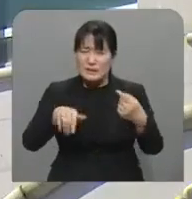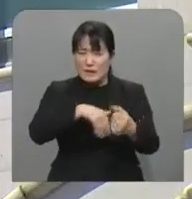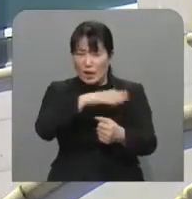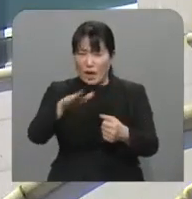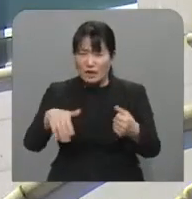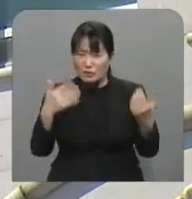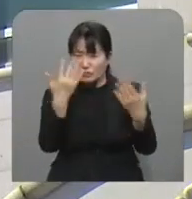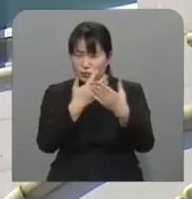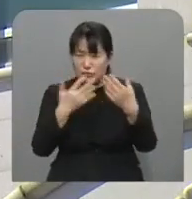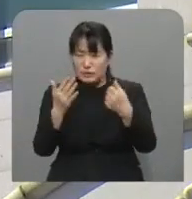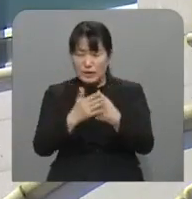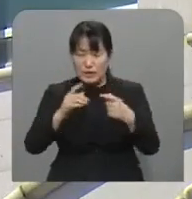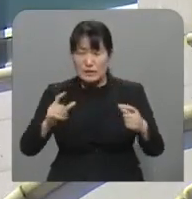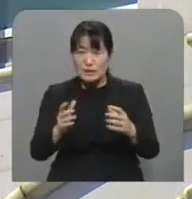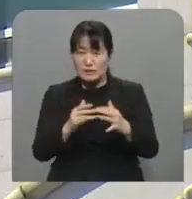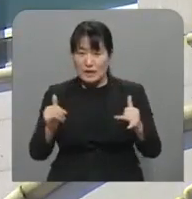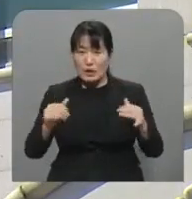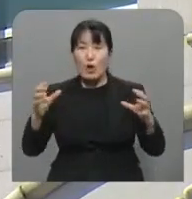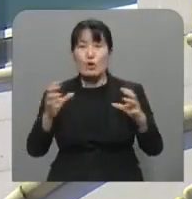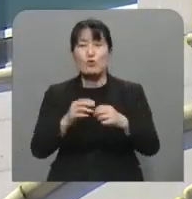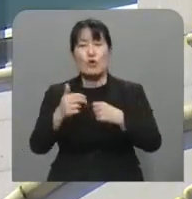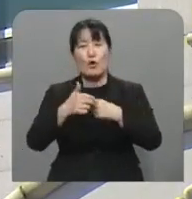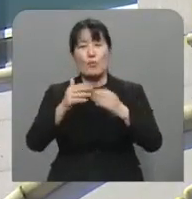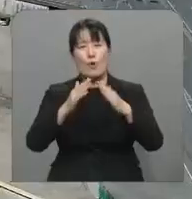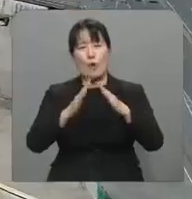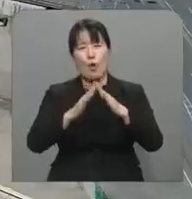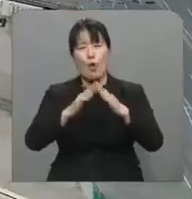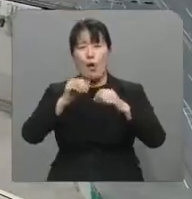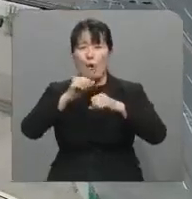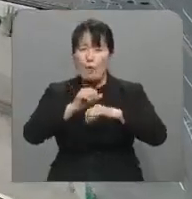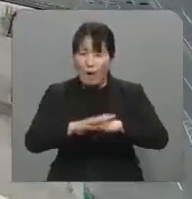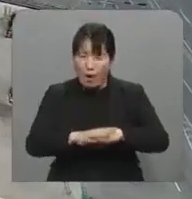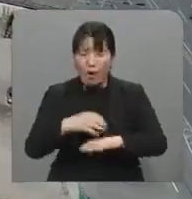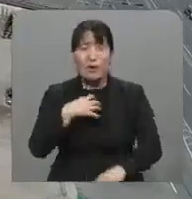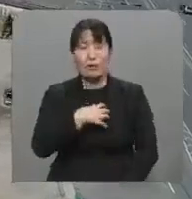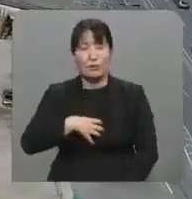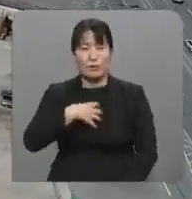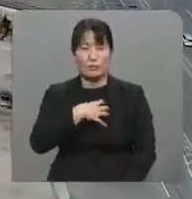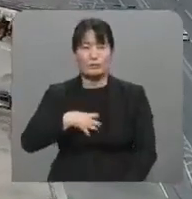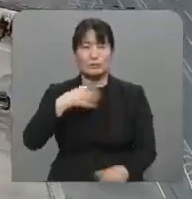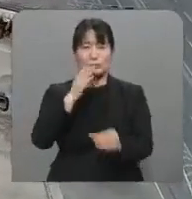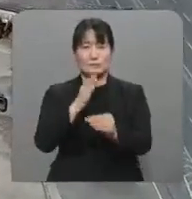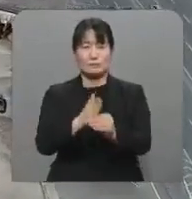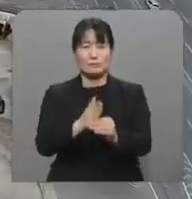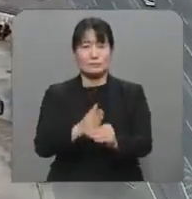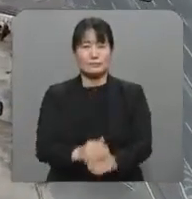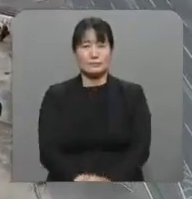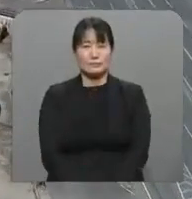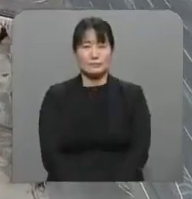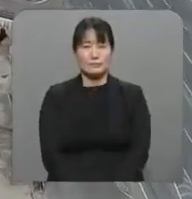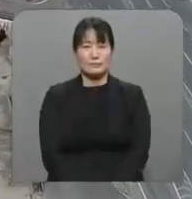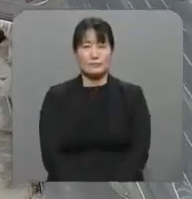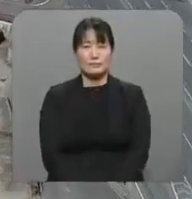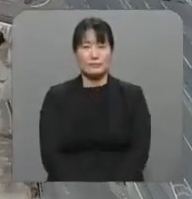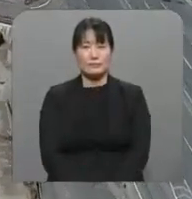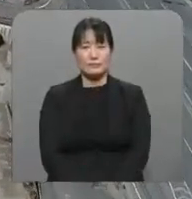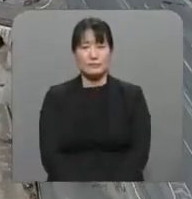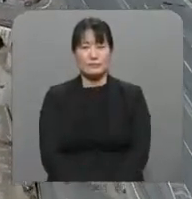지역민들은 종합 병원 개원 2 우산 되지 않을까 우려하고 있습니다 kbs 뉴스 정상 b 입니다